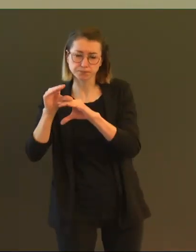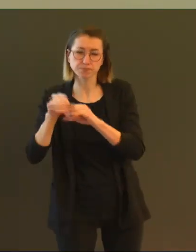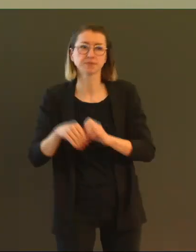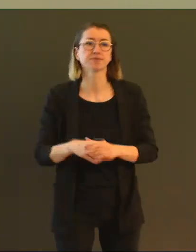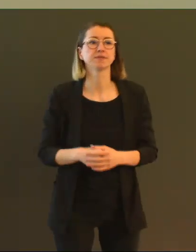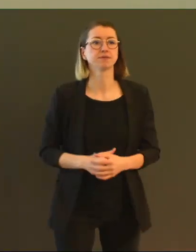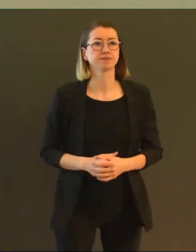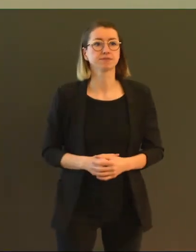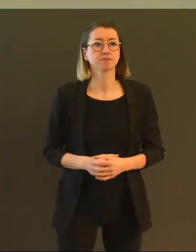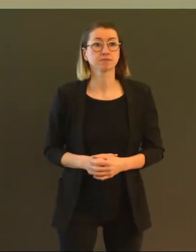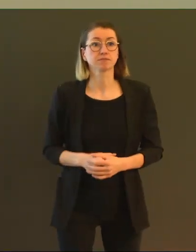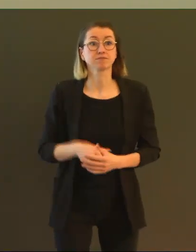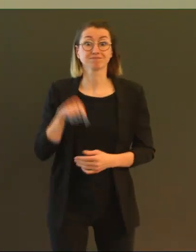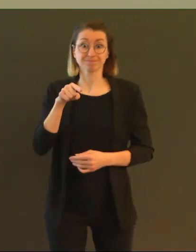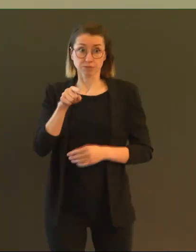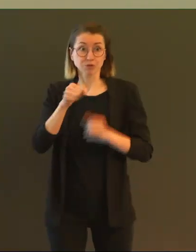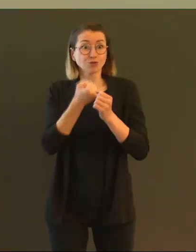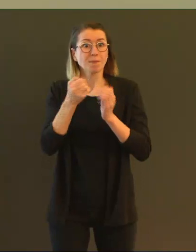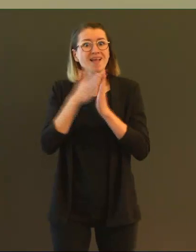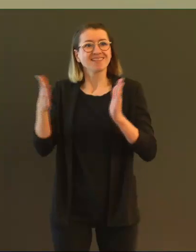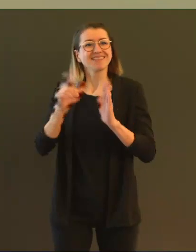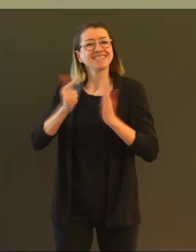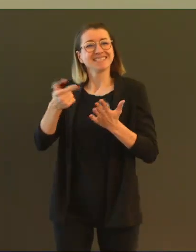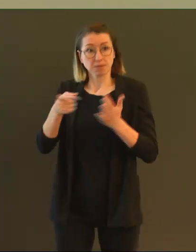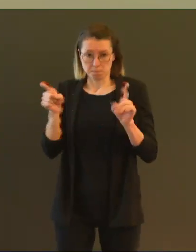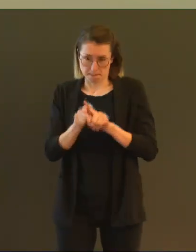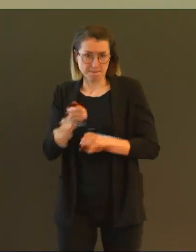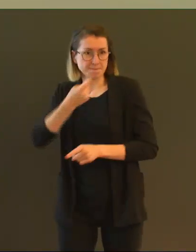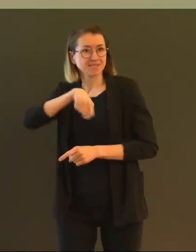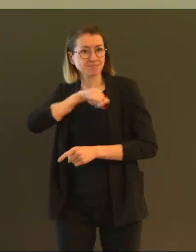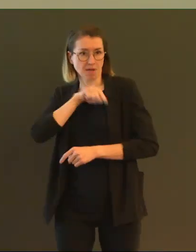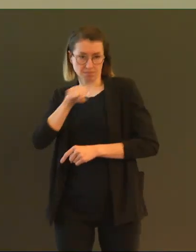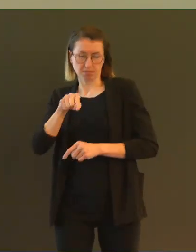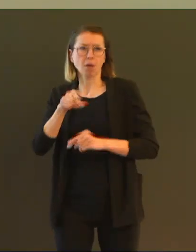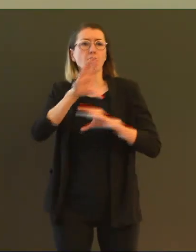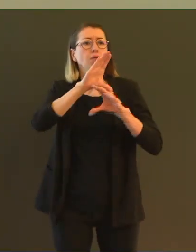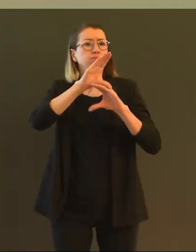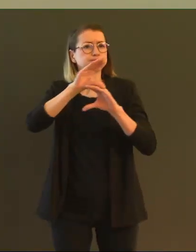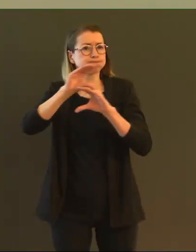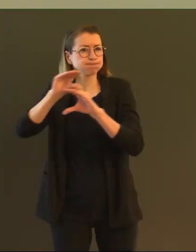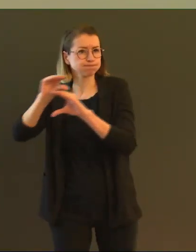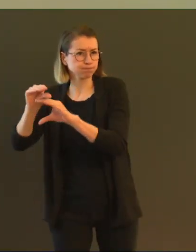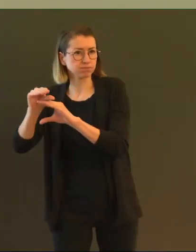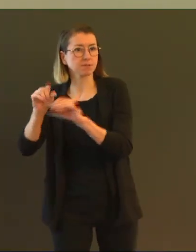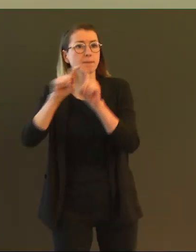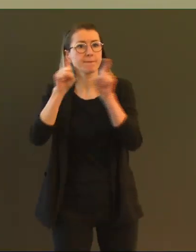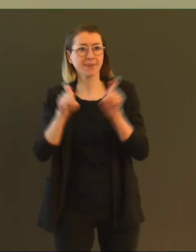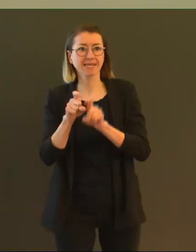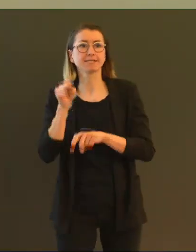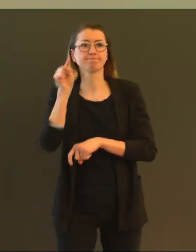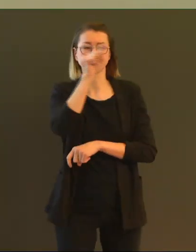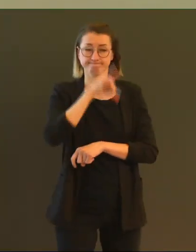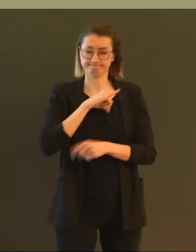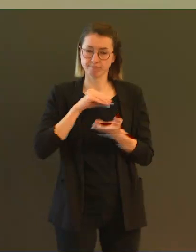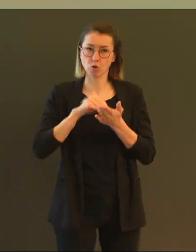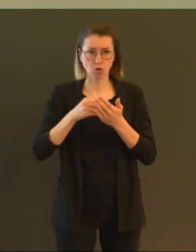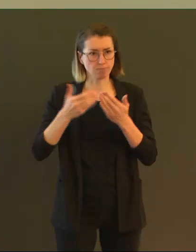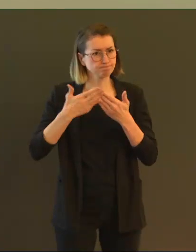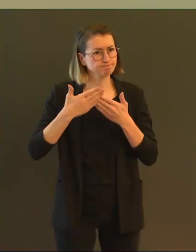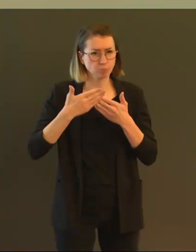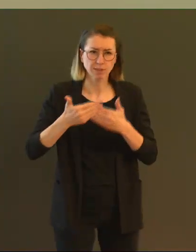de l'Espagne, avec une surmortalité qui persiste dans certains pays, mais qui clairement est en diminution. Il y a donc vraiment